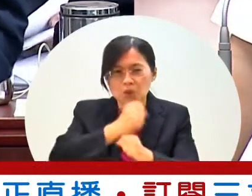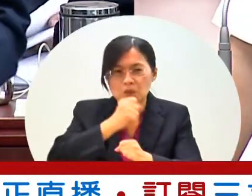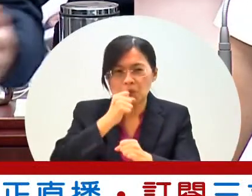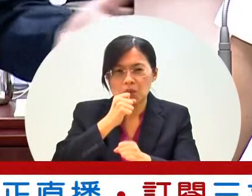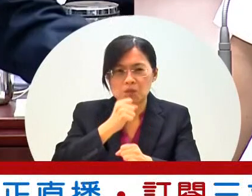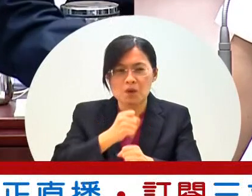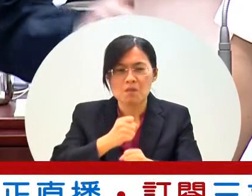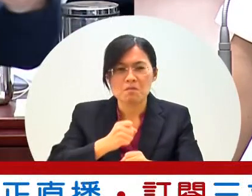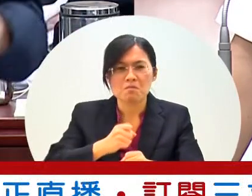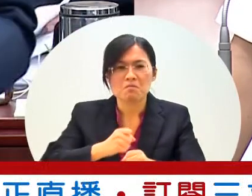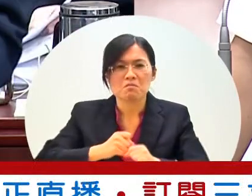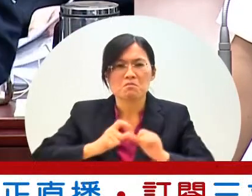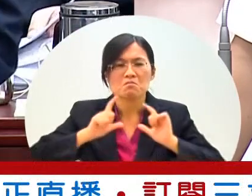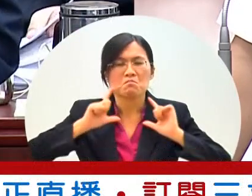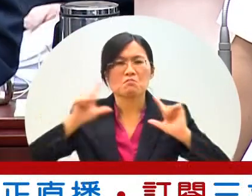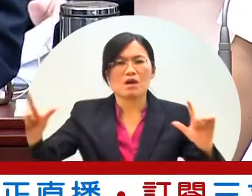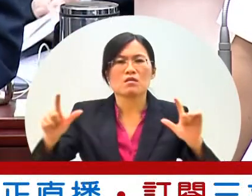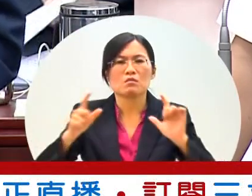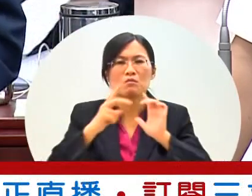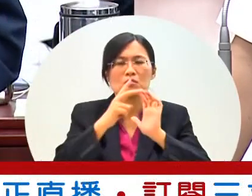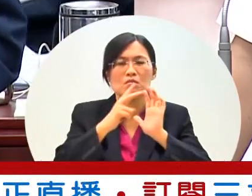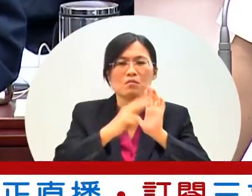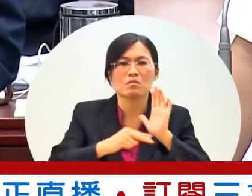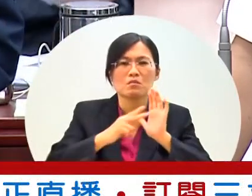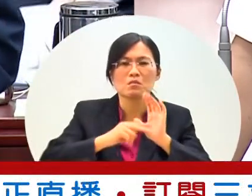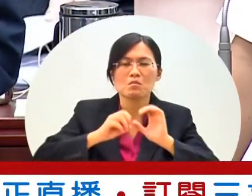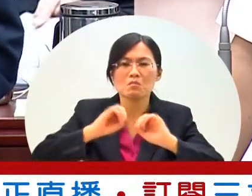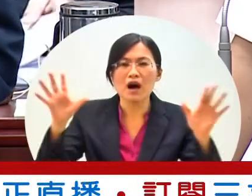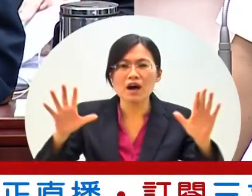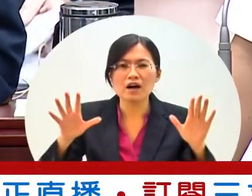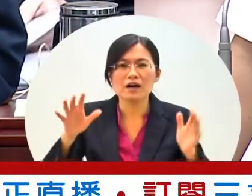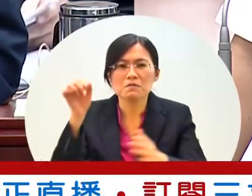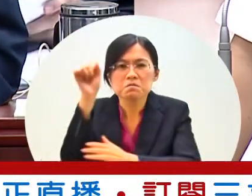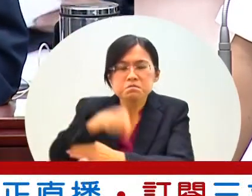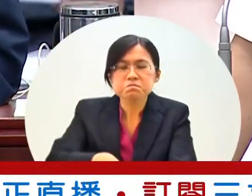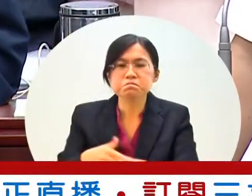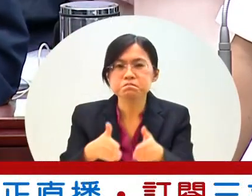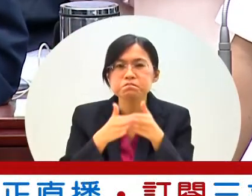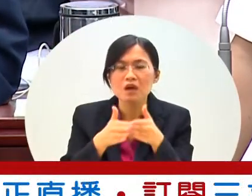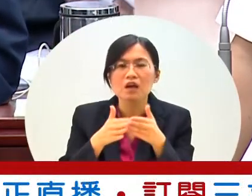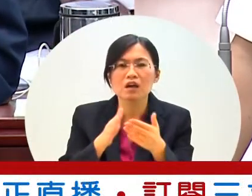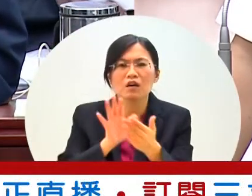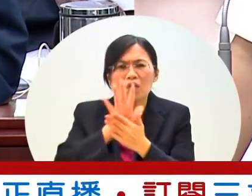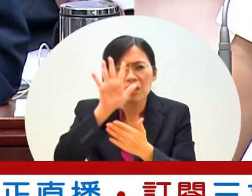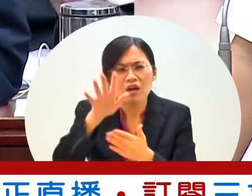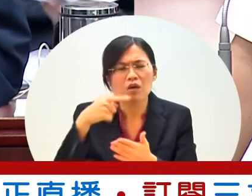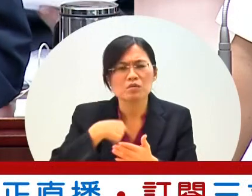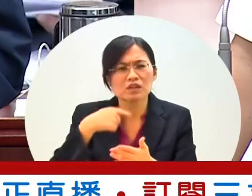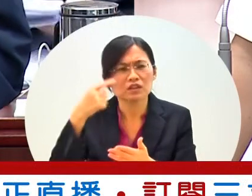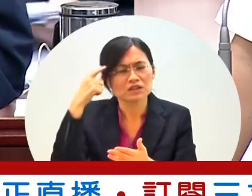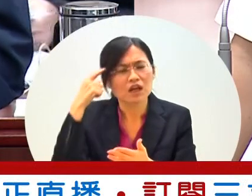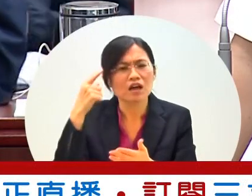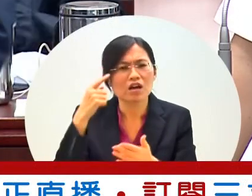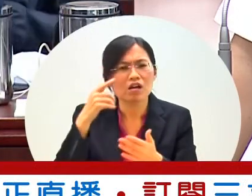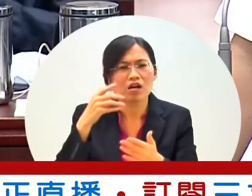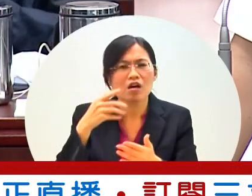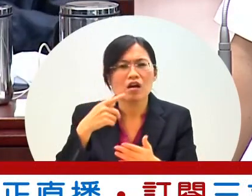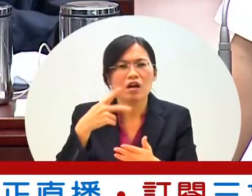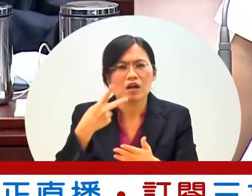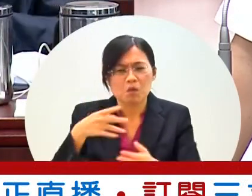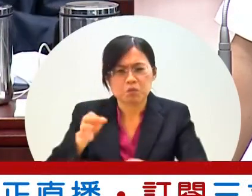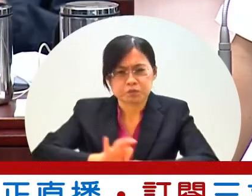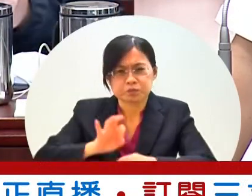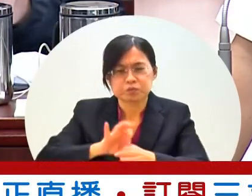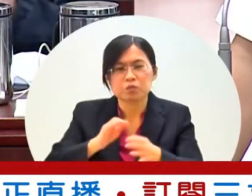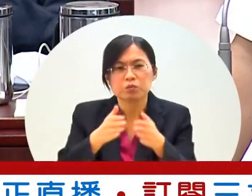至少有一些地方政府应该要负担的这个部分，其实还是可以再增加。所以我想当然不可能一步